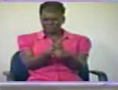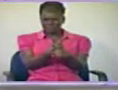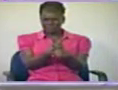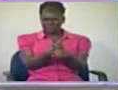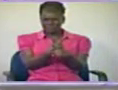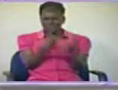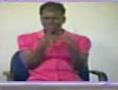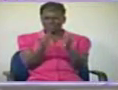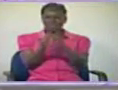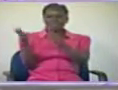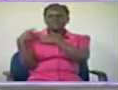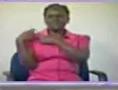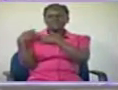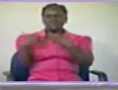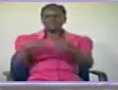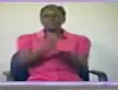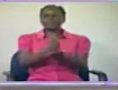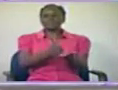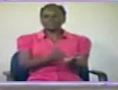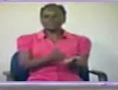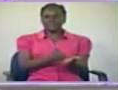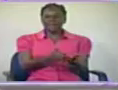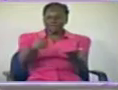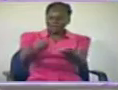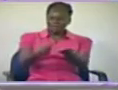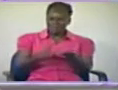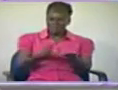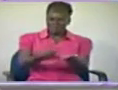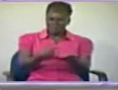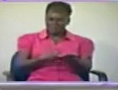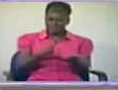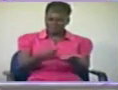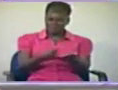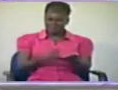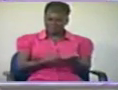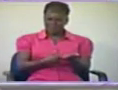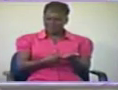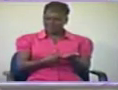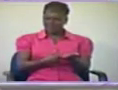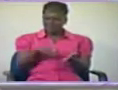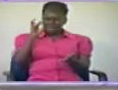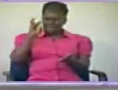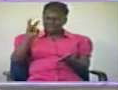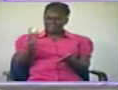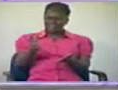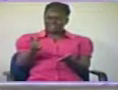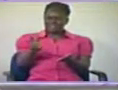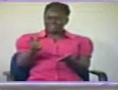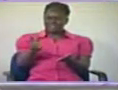washikadau katika hii sekta. Ndiyo. Na tukajadiliana. Na ukiangalia katika